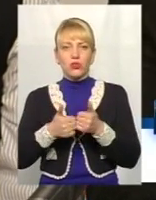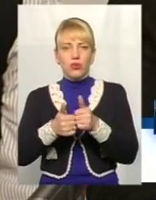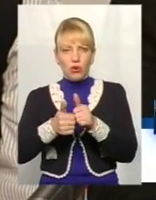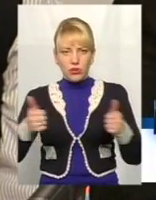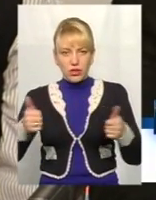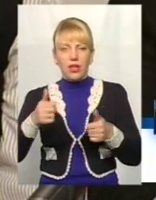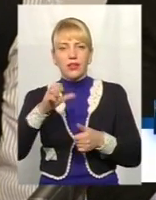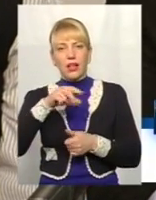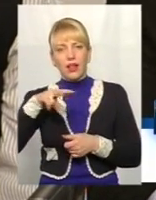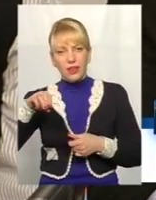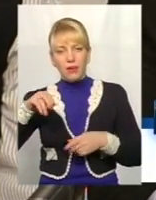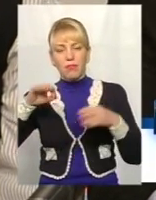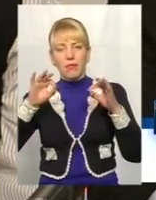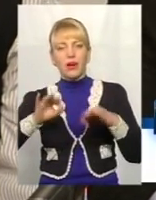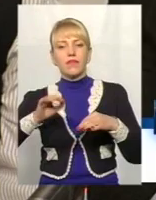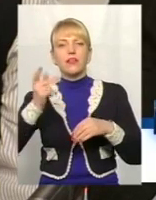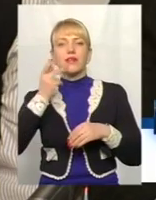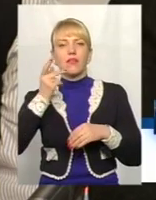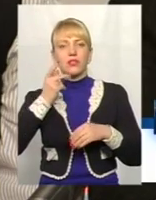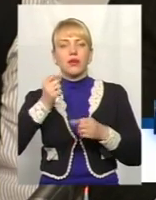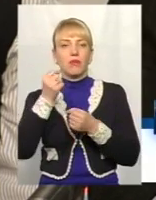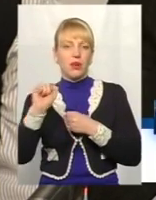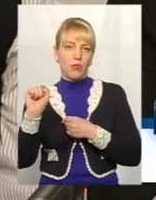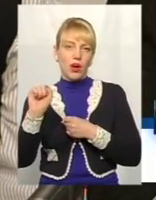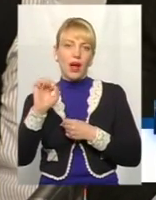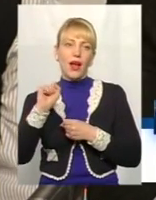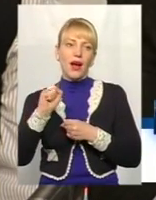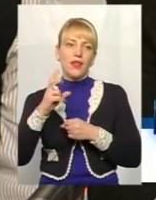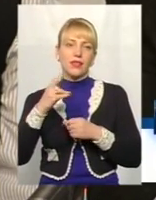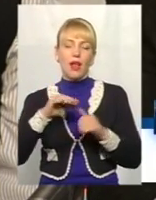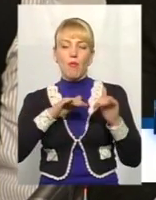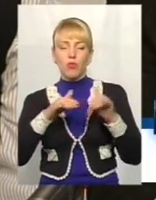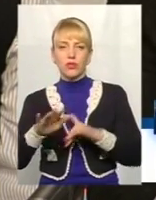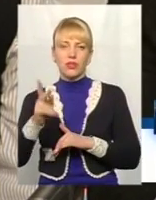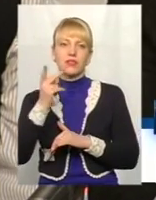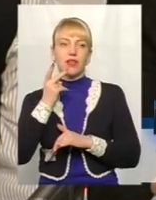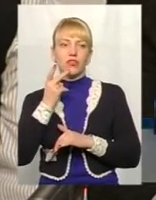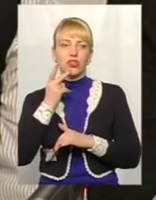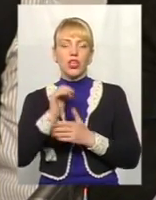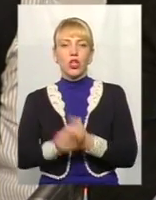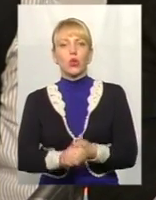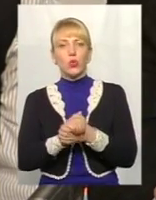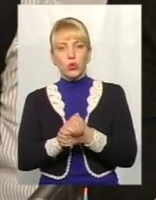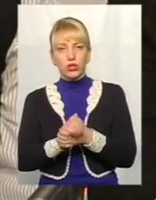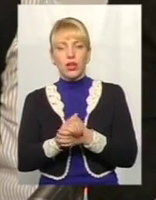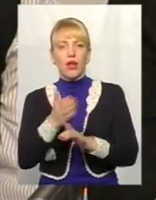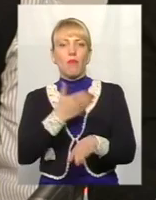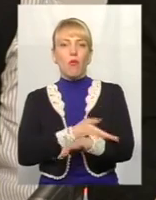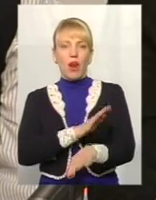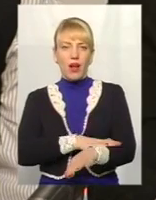Але правда завжди перемагає, а на поділі завжди дружили